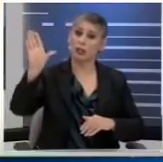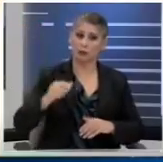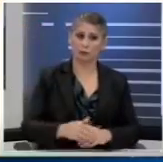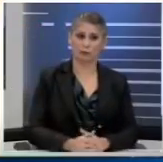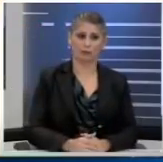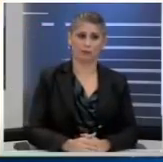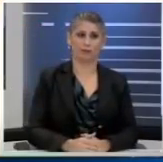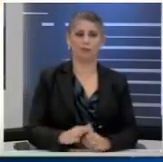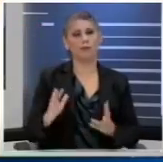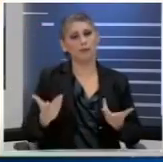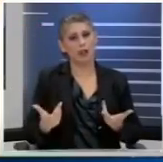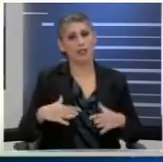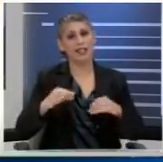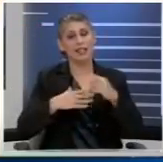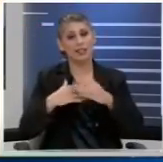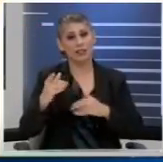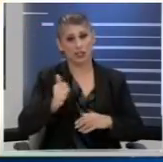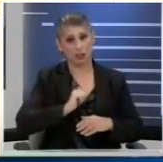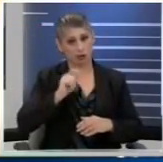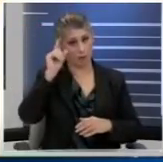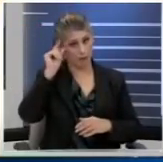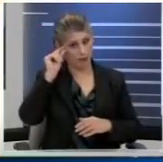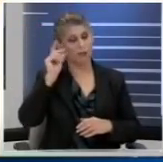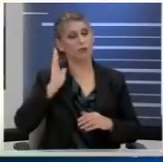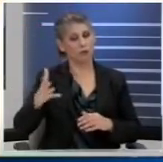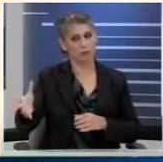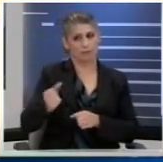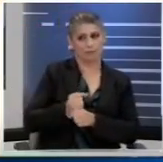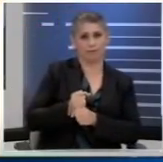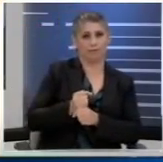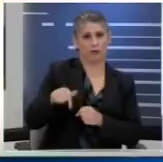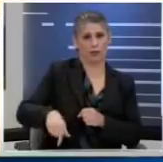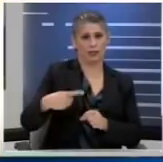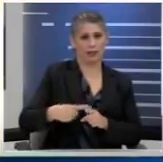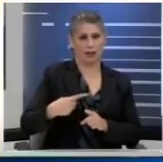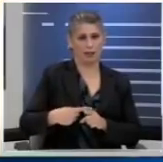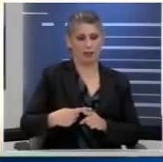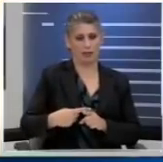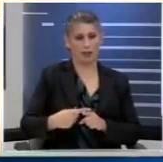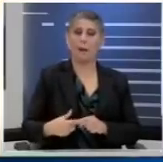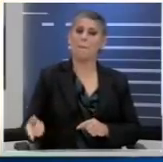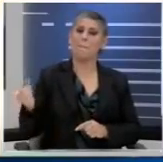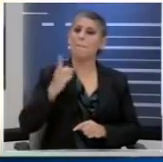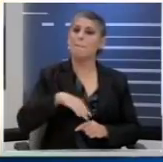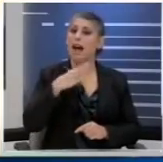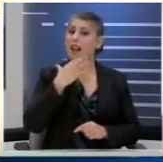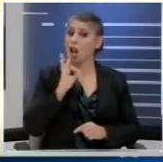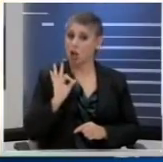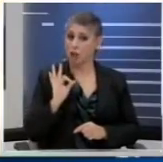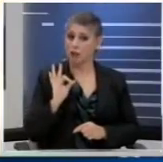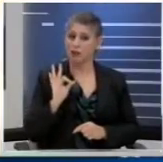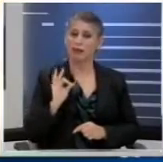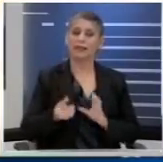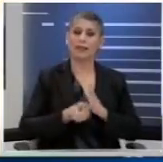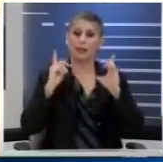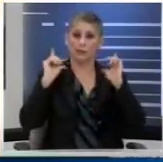χώρες και άρα η ίδρυση των ιδιωτικών πανεπιστημίων θα μπορούσε να τους κρατήσει στη χώρα μας. Με άλλα λόγια, η Νέα